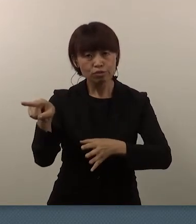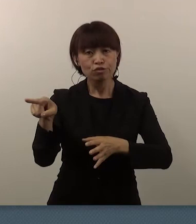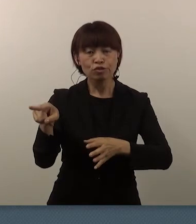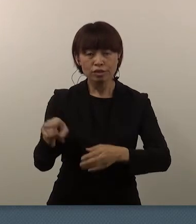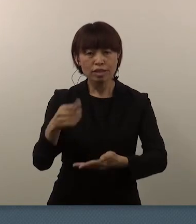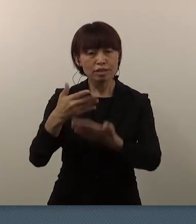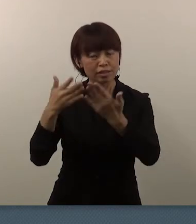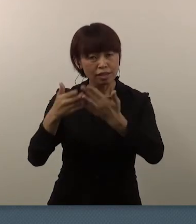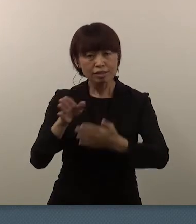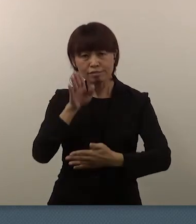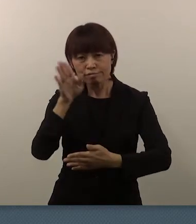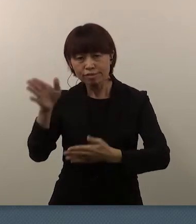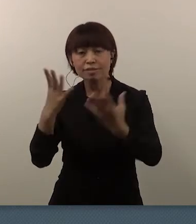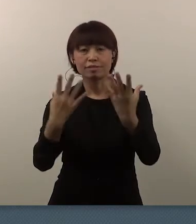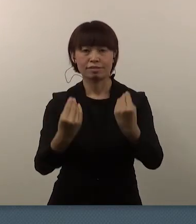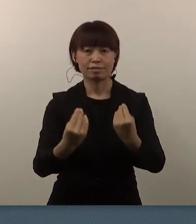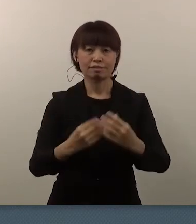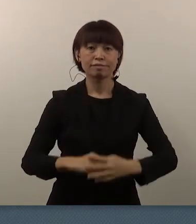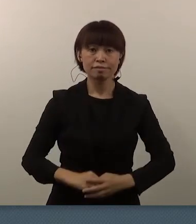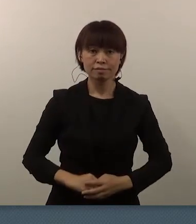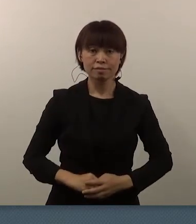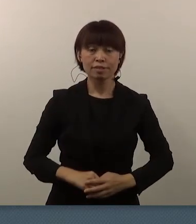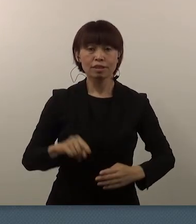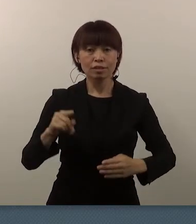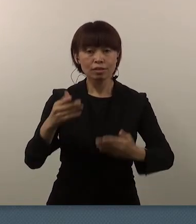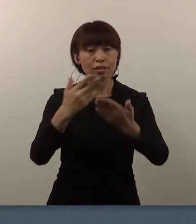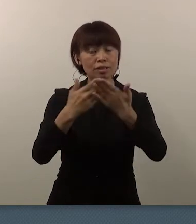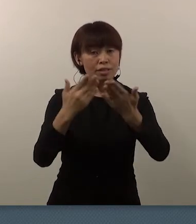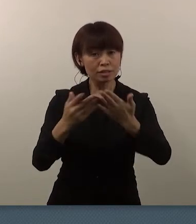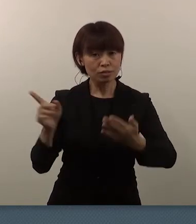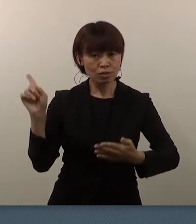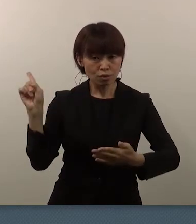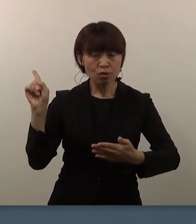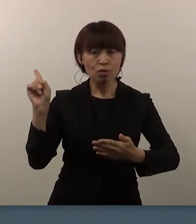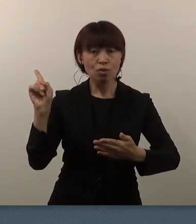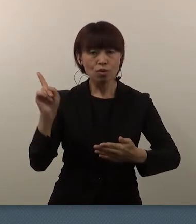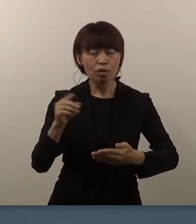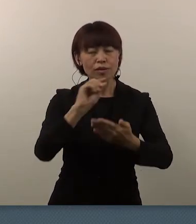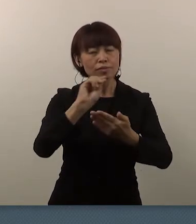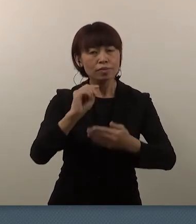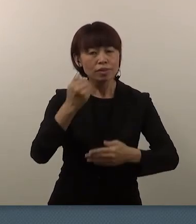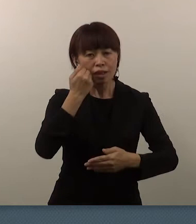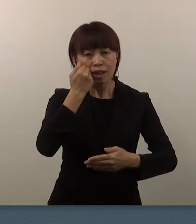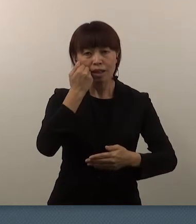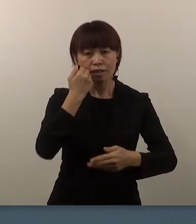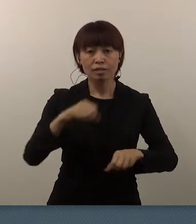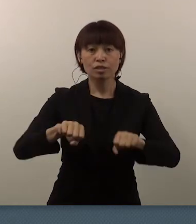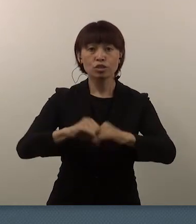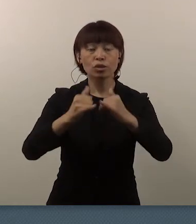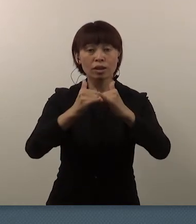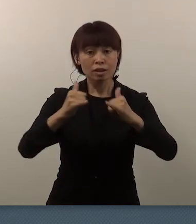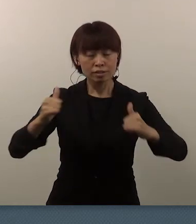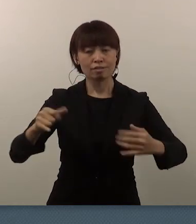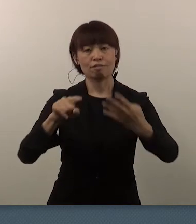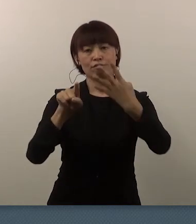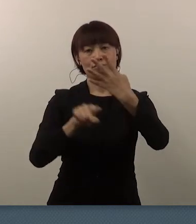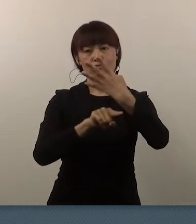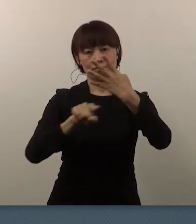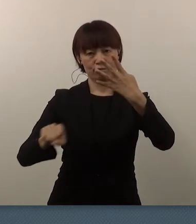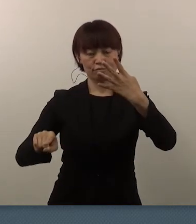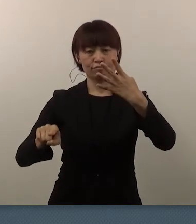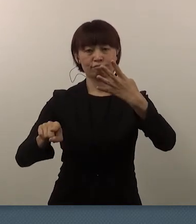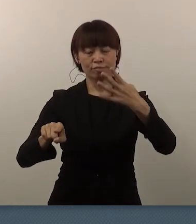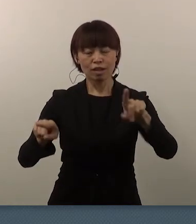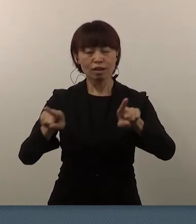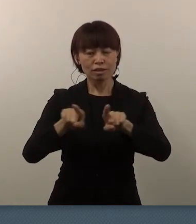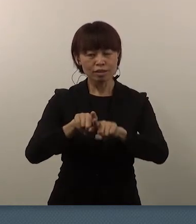願いしました。このイラストは4名の障害者の方の合作でありまして、お一人お